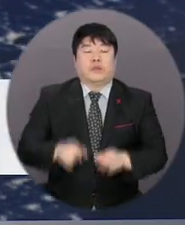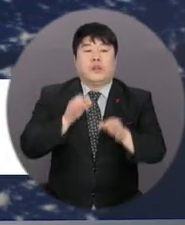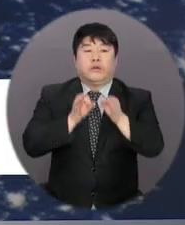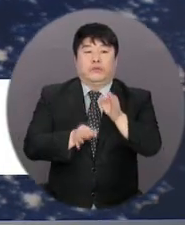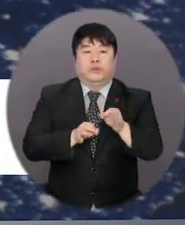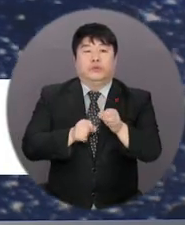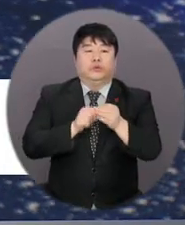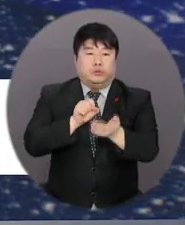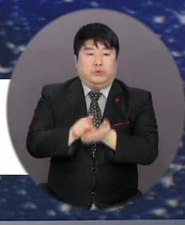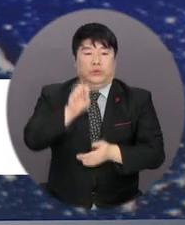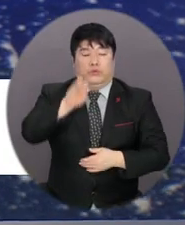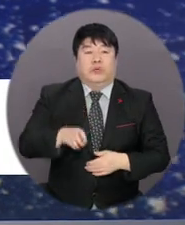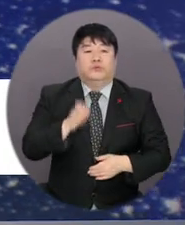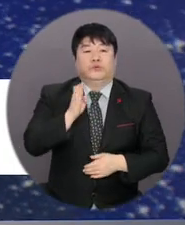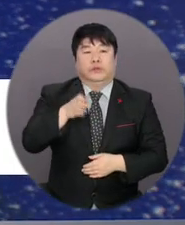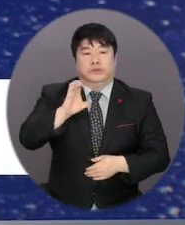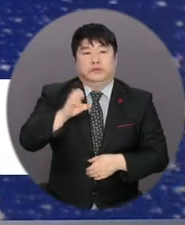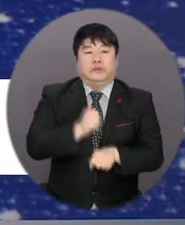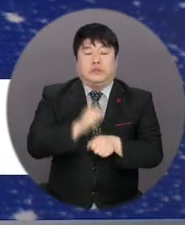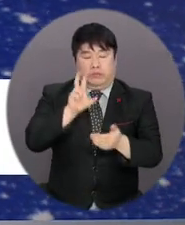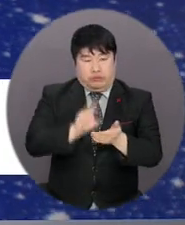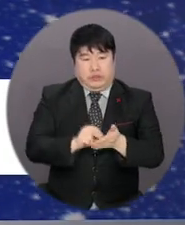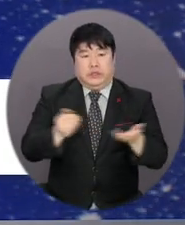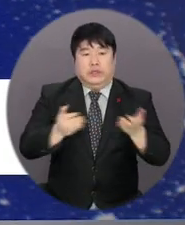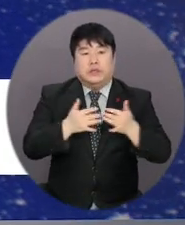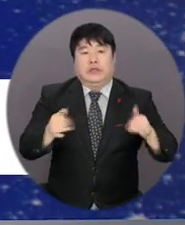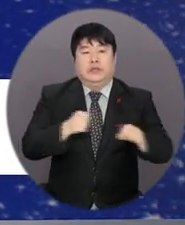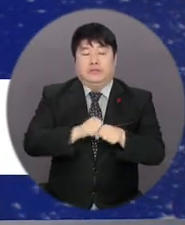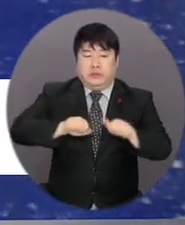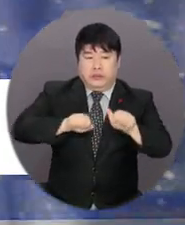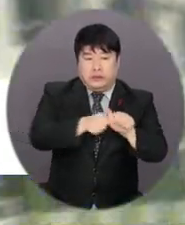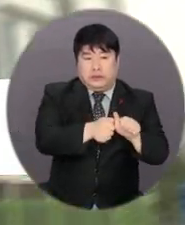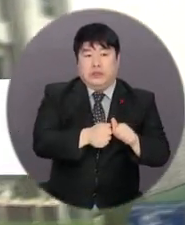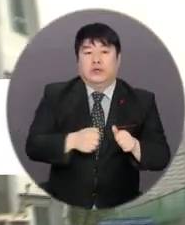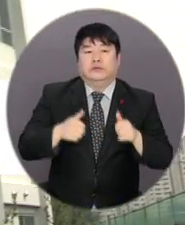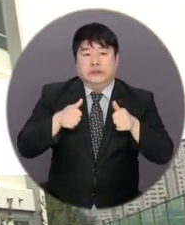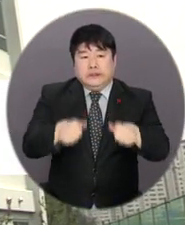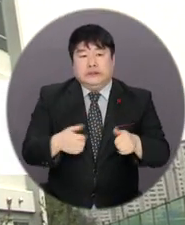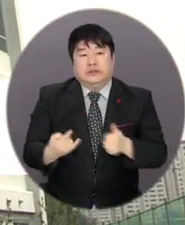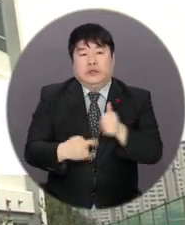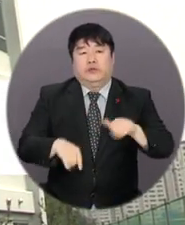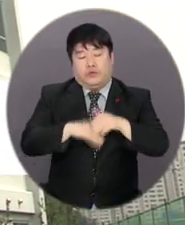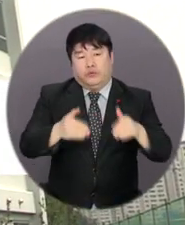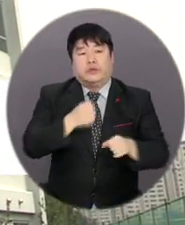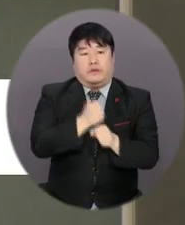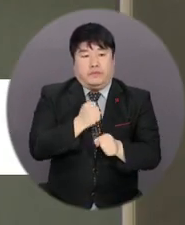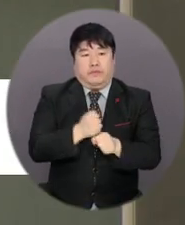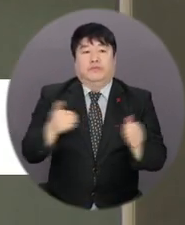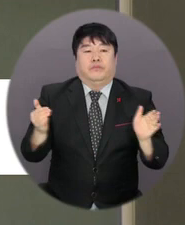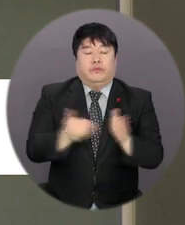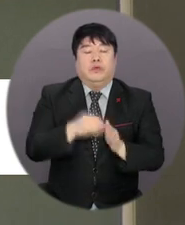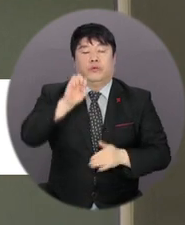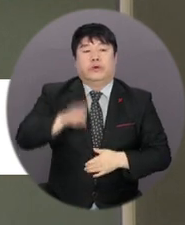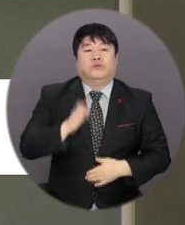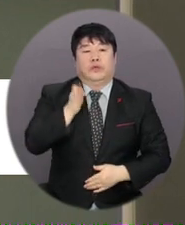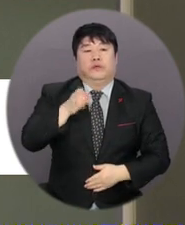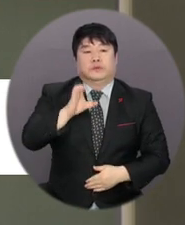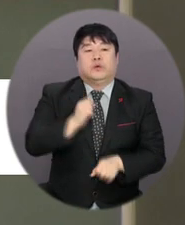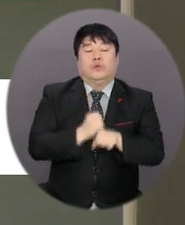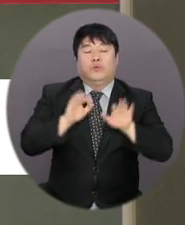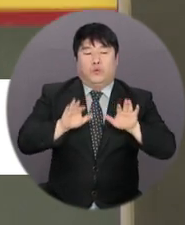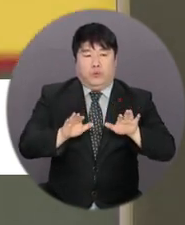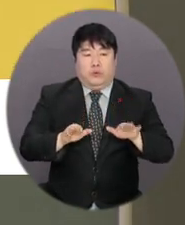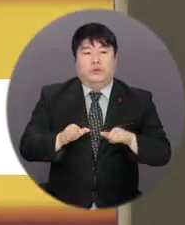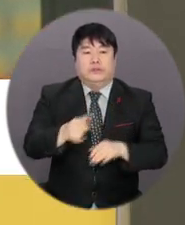프로축구 광주FC가 문제 직원을 징계할 수 있는 인사위원회 구성을 완료했습니다. 광주FC는 오늘 이사회를